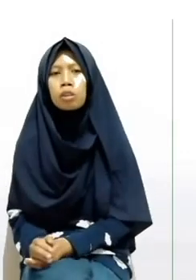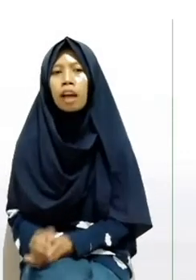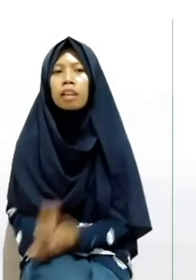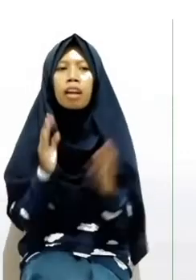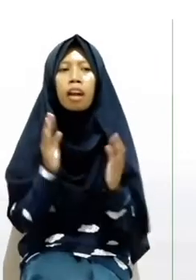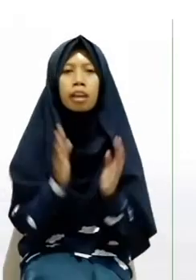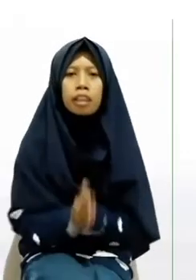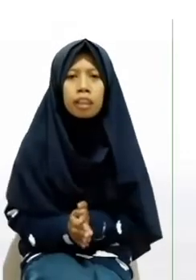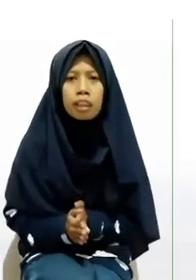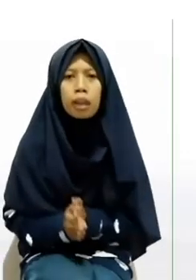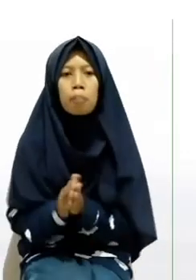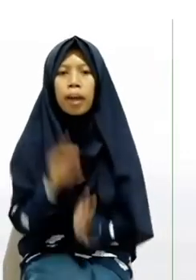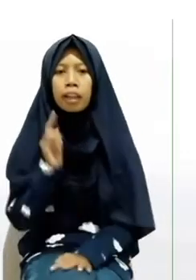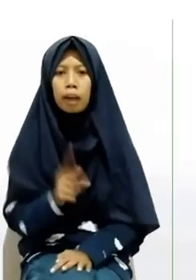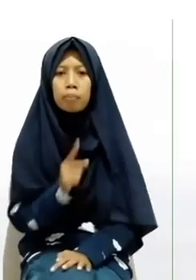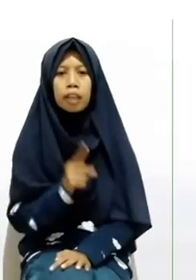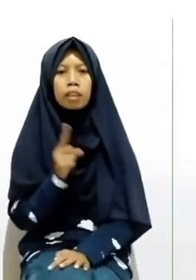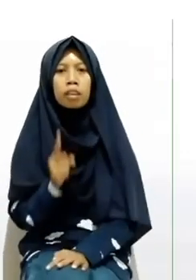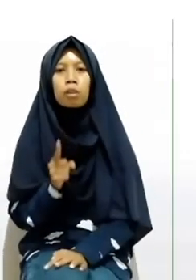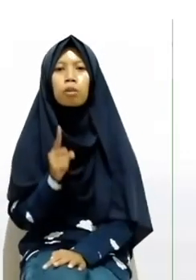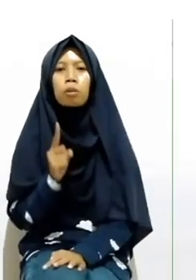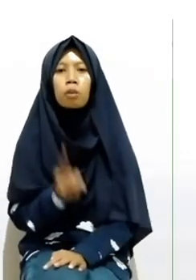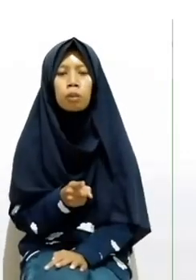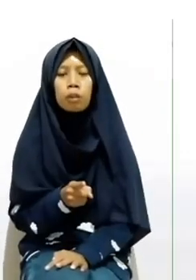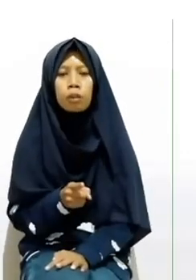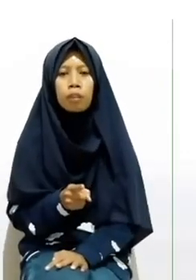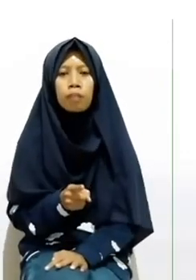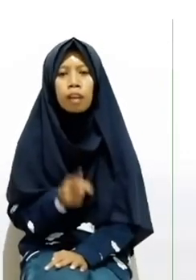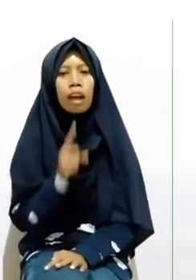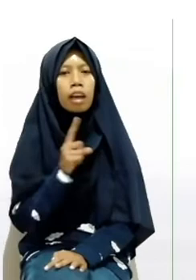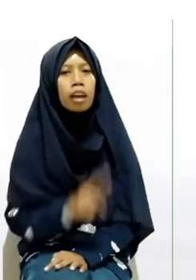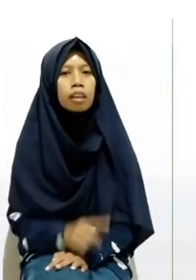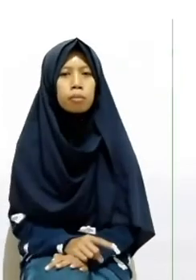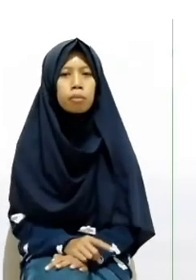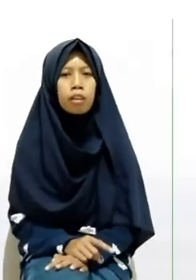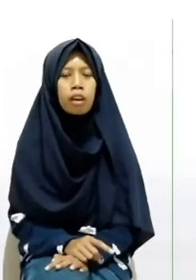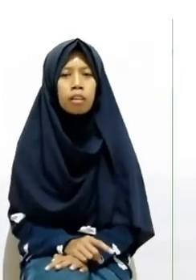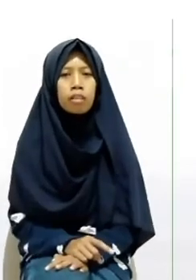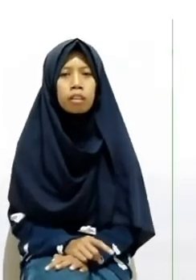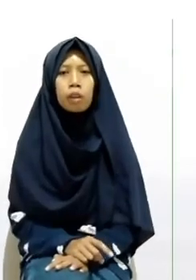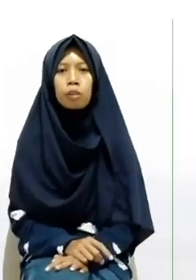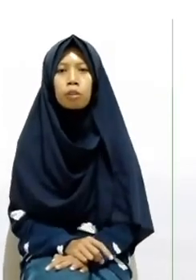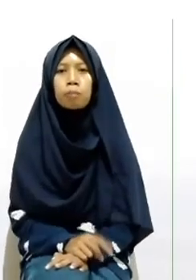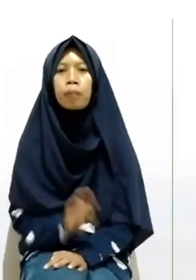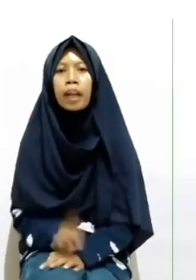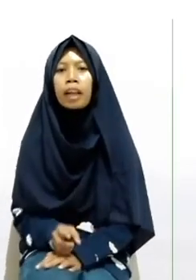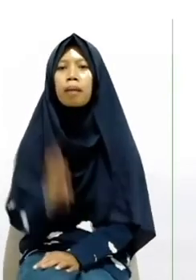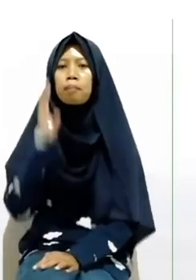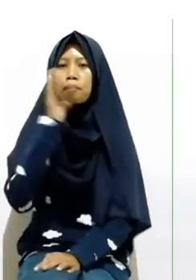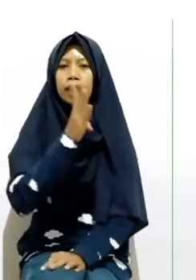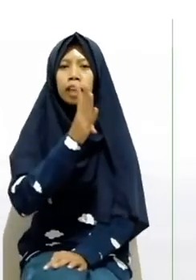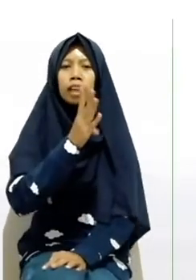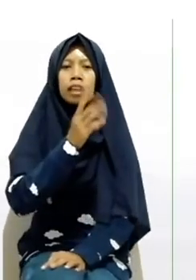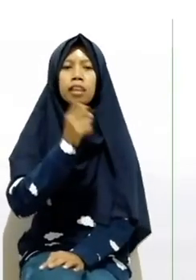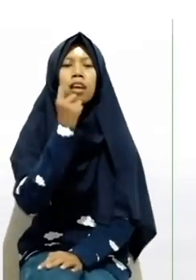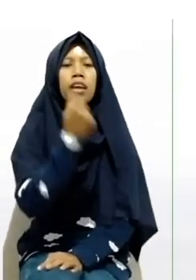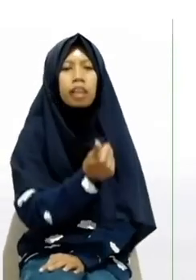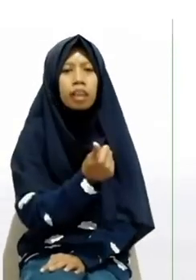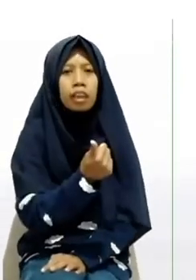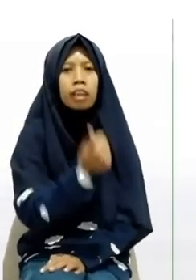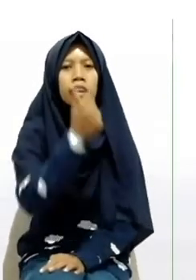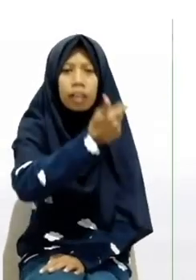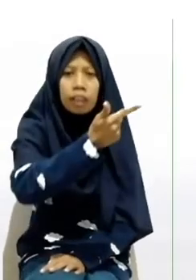terus ada lagi bel yang paling ditunggu anak-anak semua yaitu Bell empat